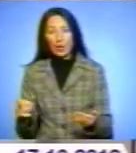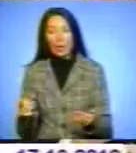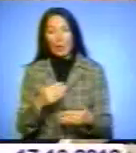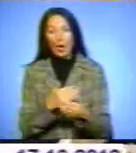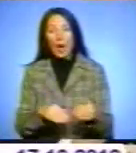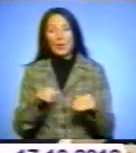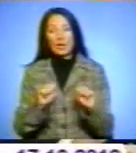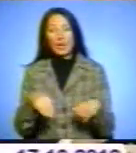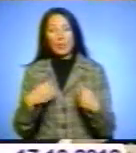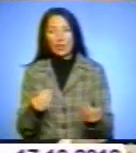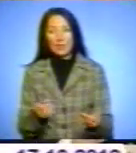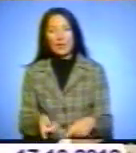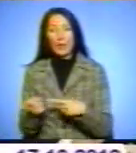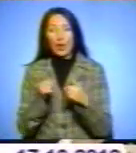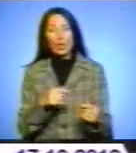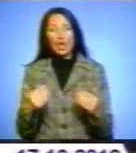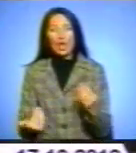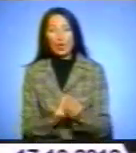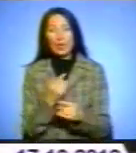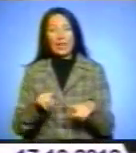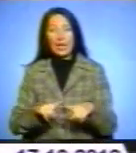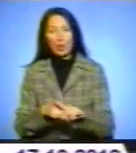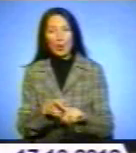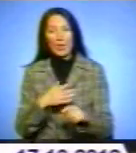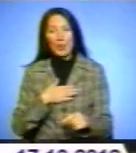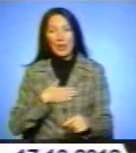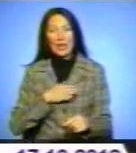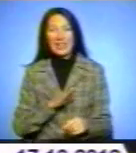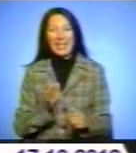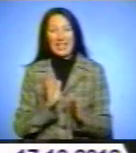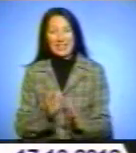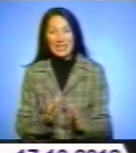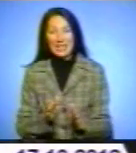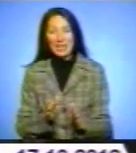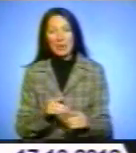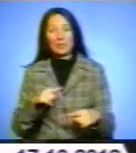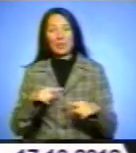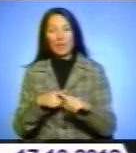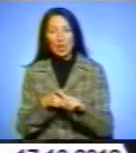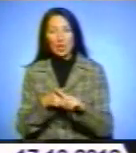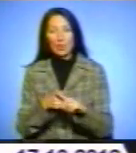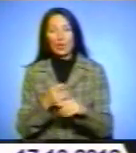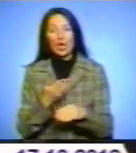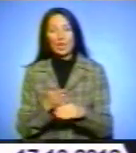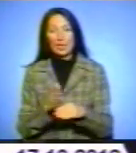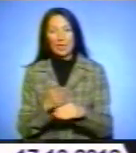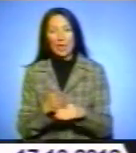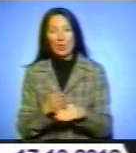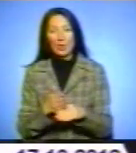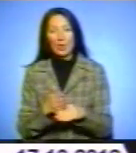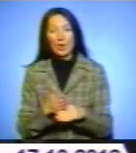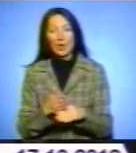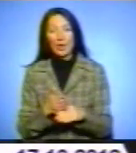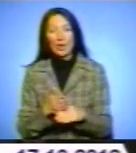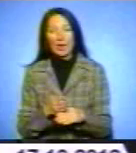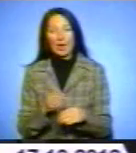справ переходити на нові технології. Ми не тільки технічну частину